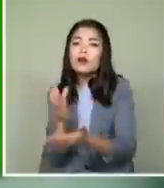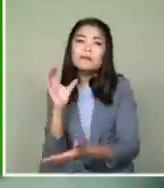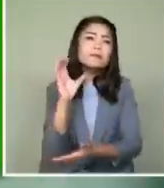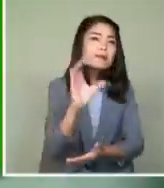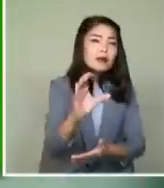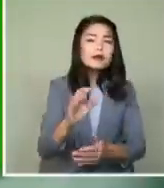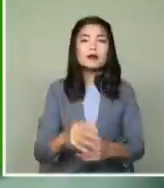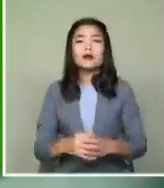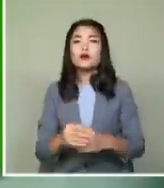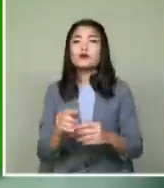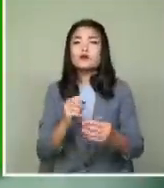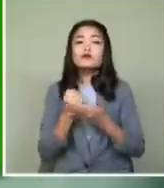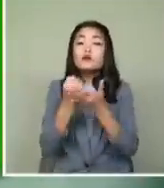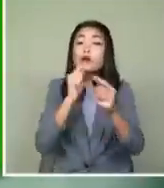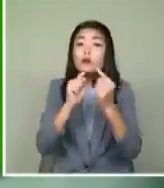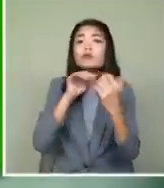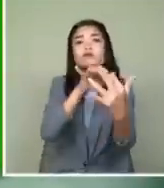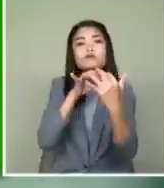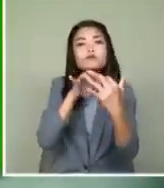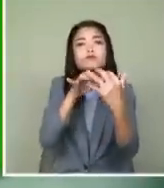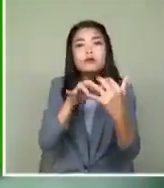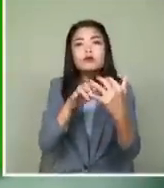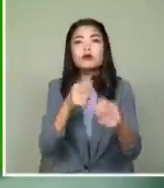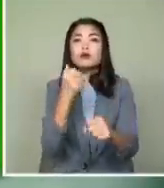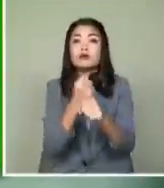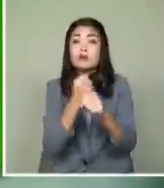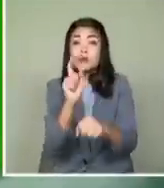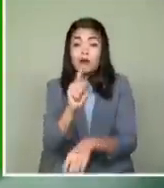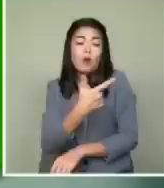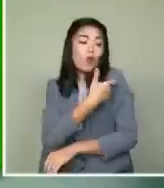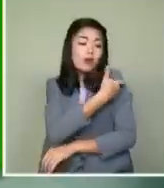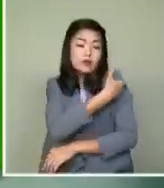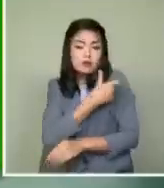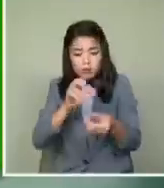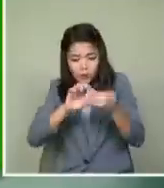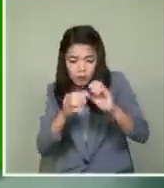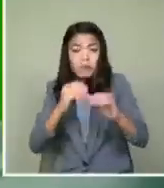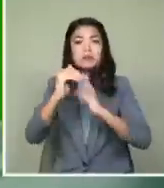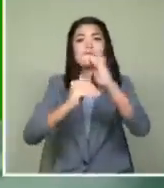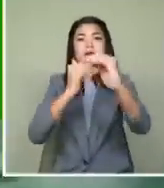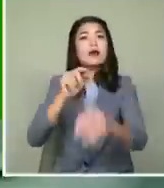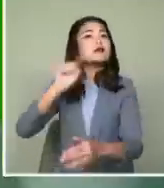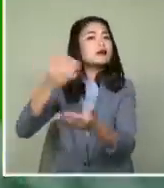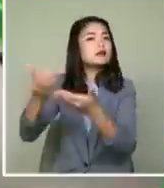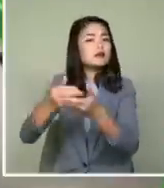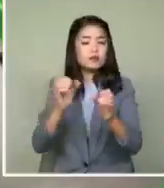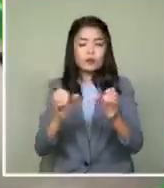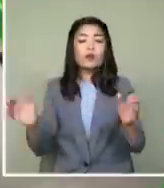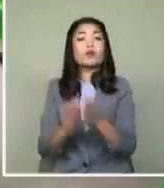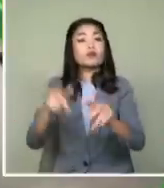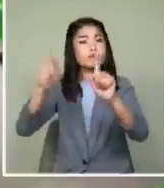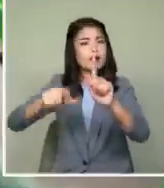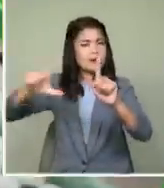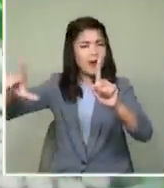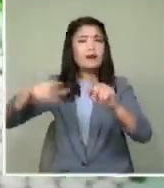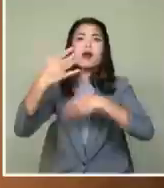และช่วยเหลือประสานงานการพัฒนาวัคซีนตัวนี้ทางกองทุนได้รับคำสั่งซื้อวัคซีนโควิด-19 มาแล้วจำนวน 1,000 ล้านโดสคือข